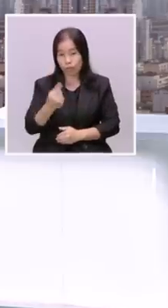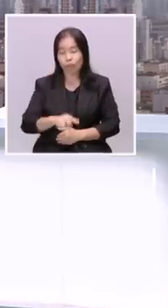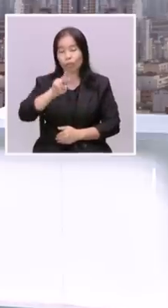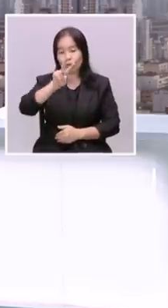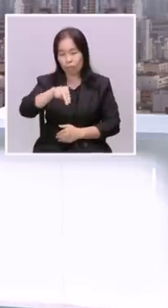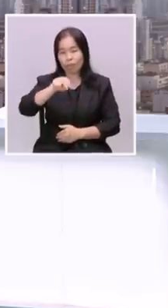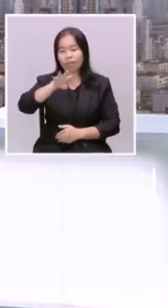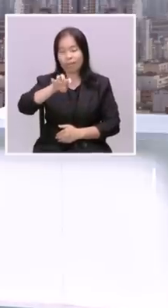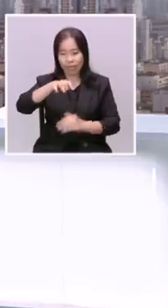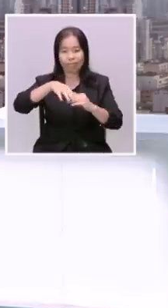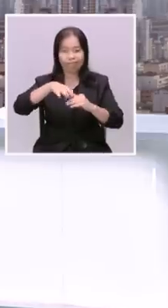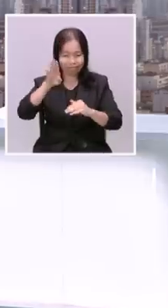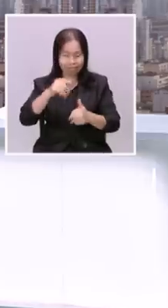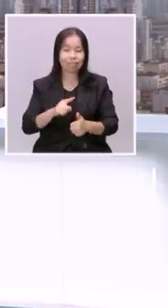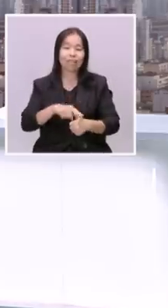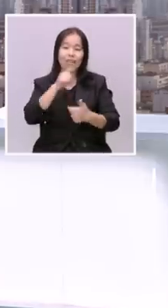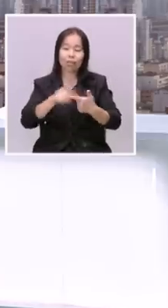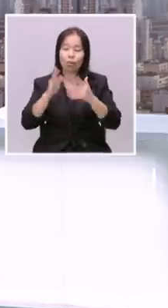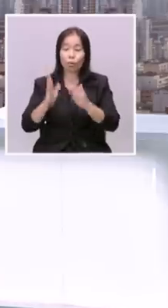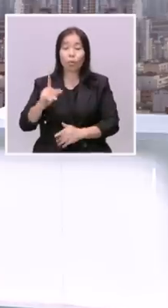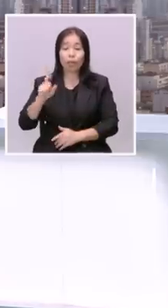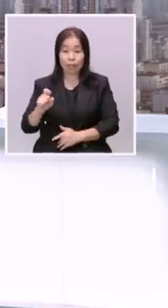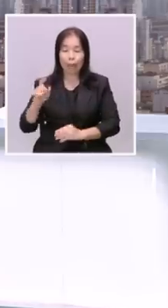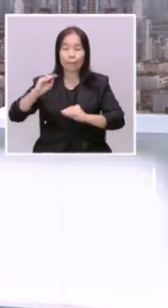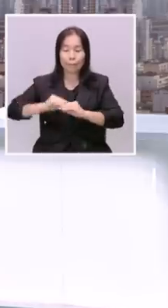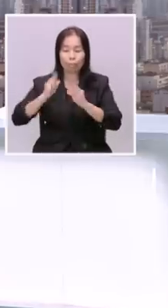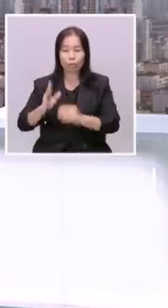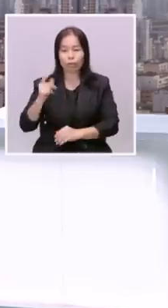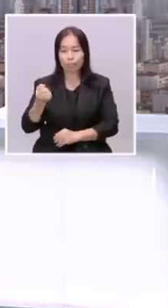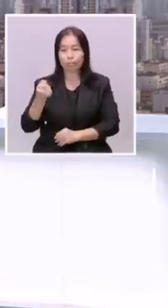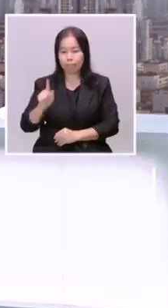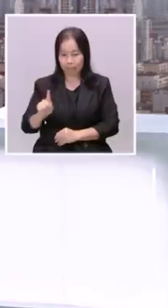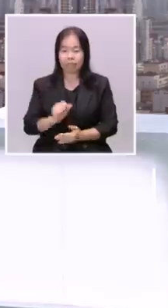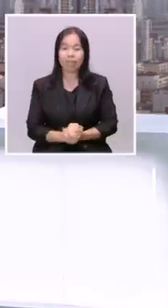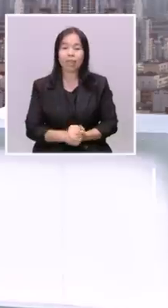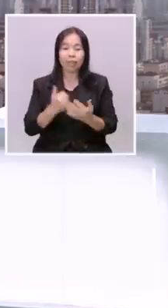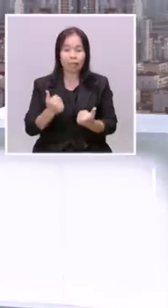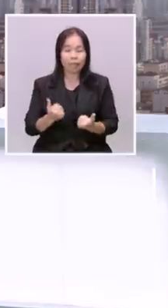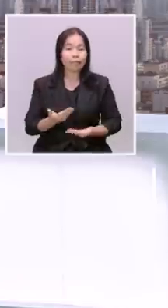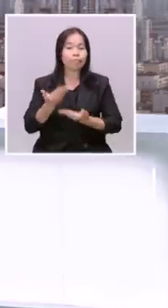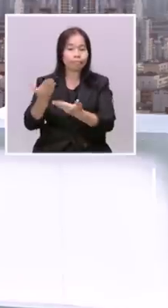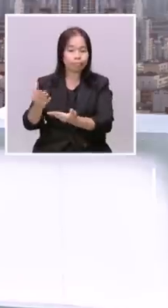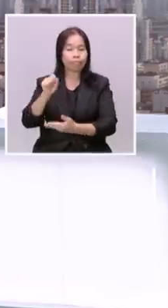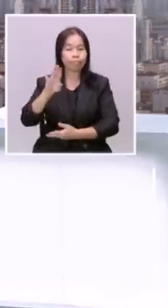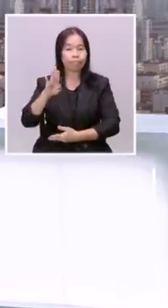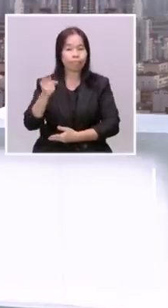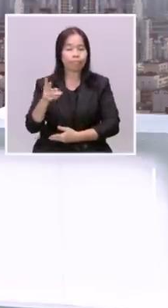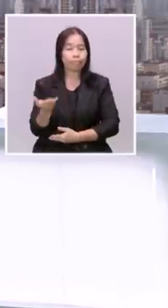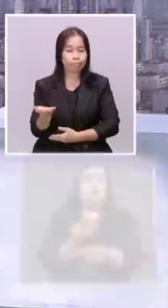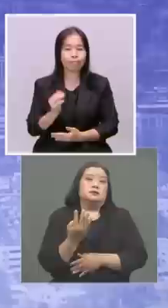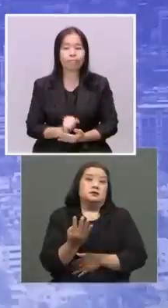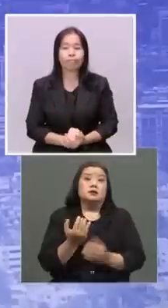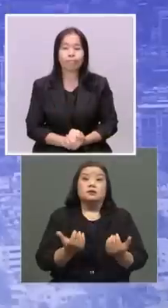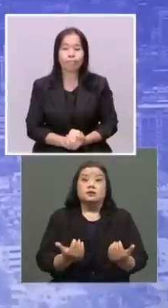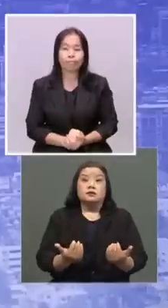2400กว่ารายนะคะแล้วก็มีรายงานผู้เสียชีวิตเพิ่มจำนวน 11รายด้วยนะคะตอนนี้ติดตามสัญญาณสดจากทางสปขกัน